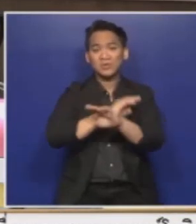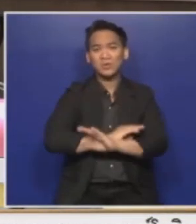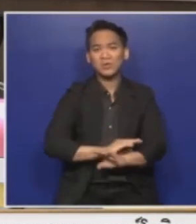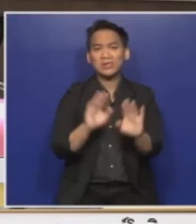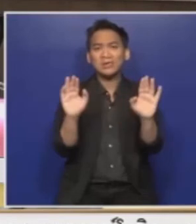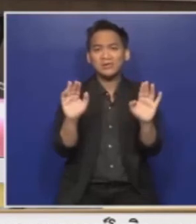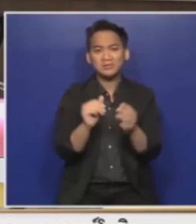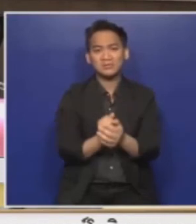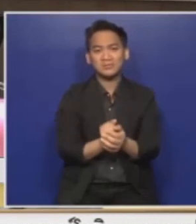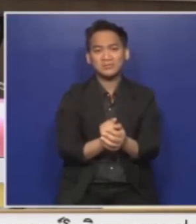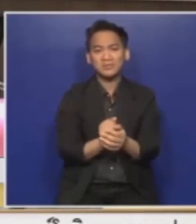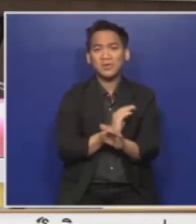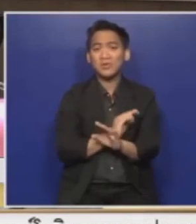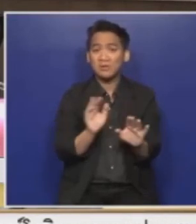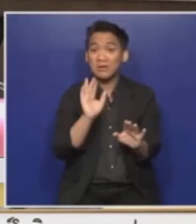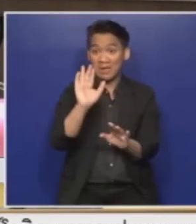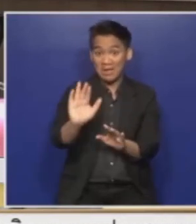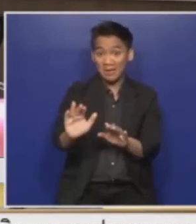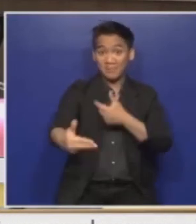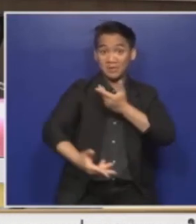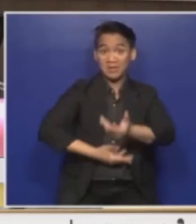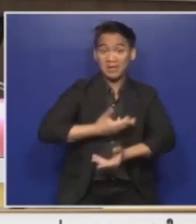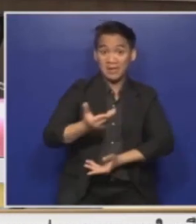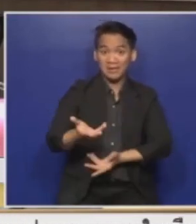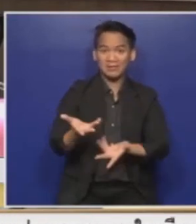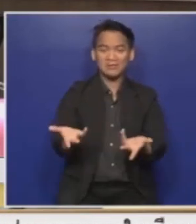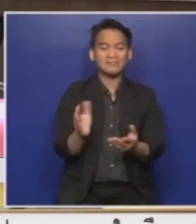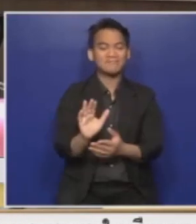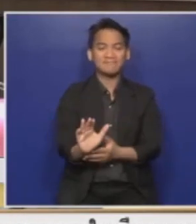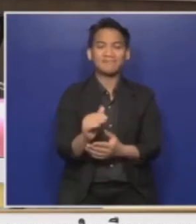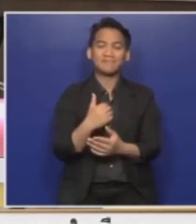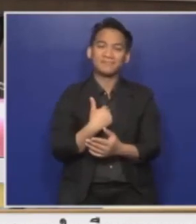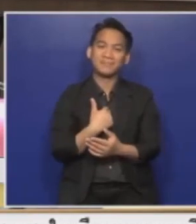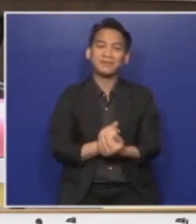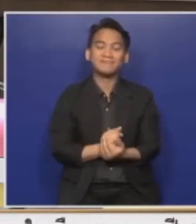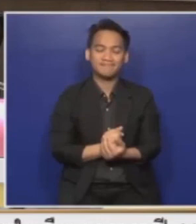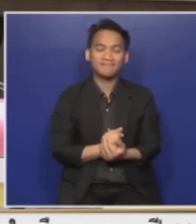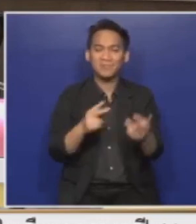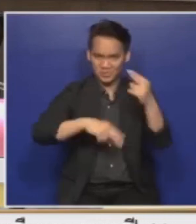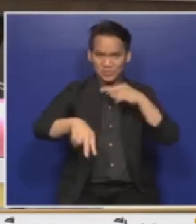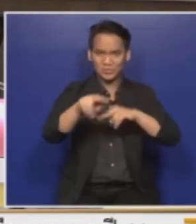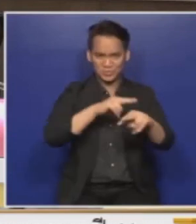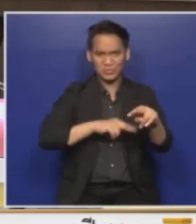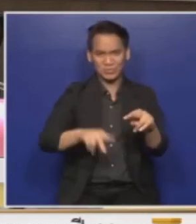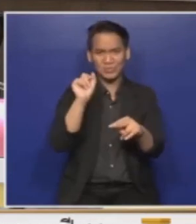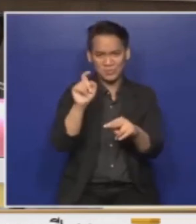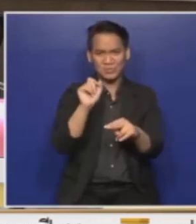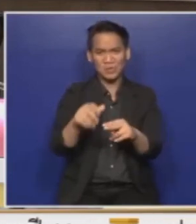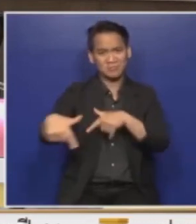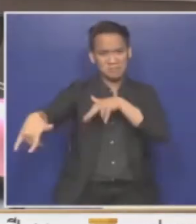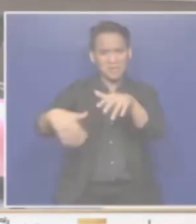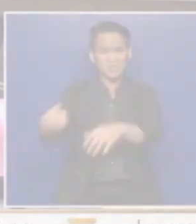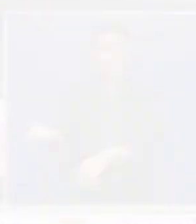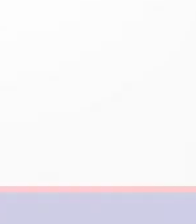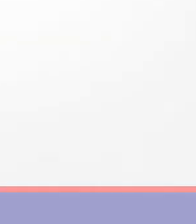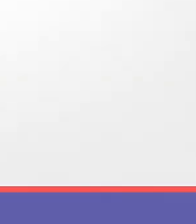จำกัดสิทธิ์ที่จะขายที่จัดทำธุรกิจอื่นต่อเนื่องจากการเกษตรนะครับขอให้ออกสำรวจด่วนครับพี่น้องฝากมาครับขอบคุณครับทำงาน